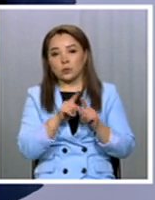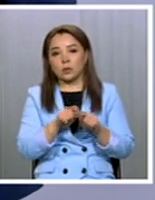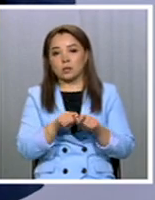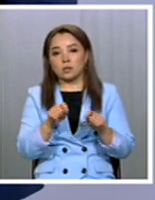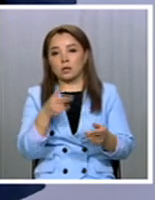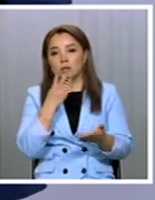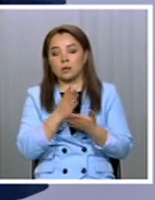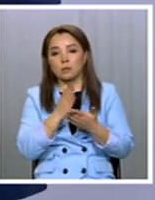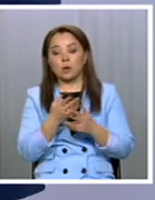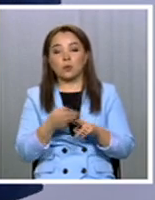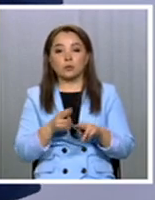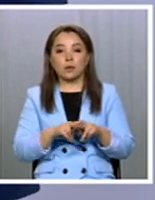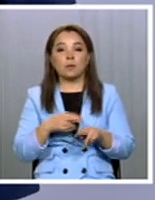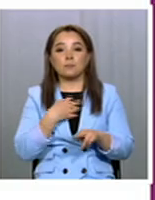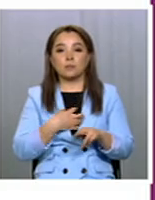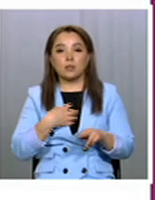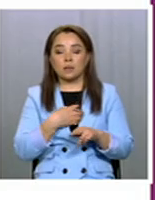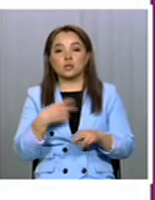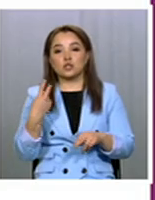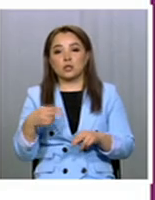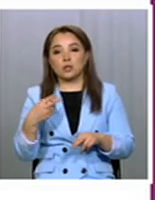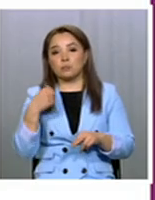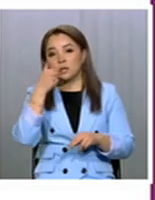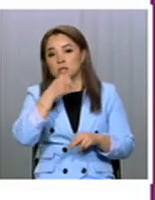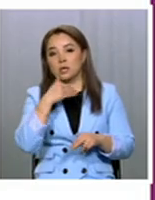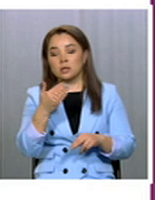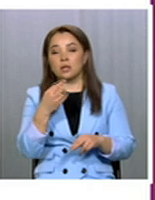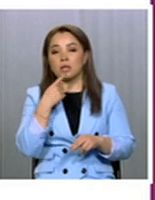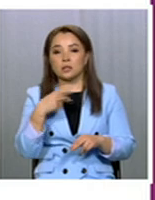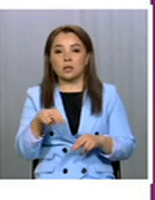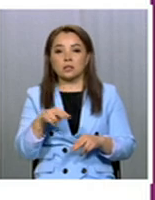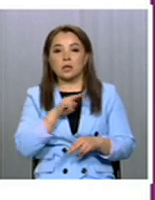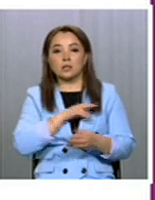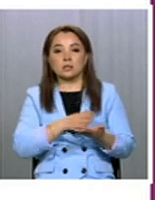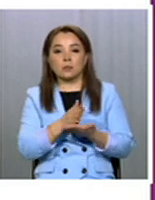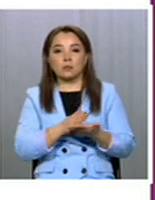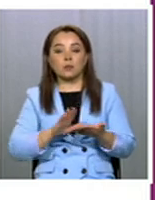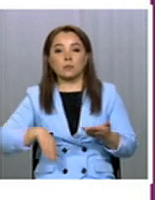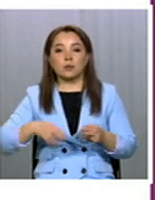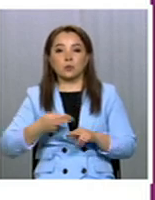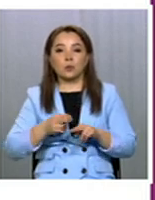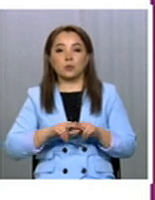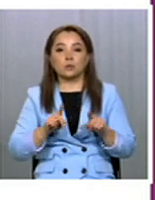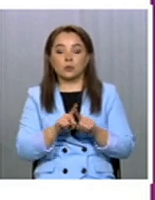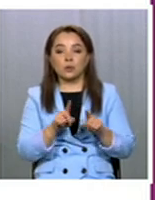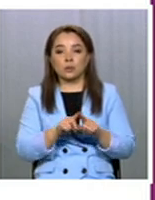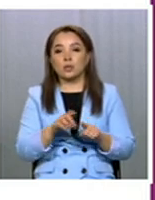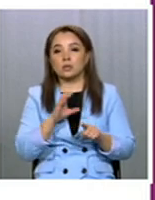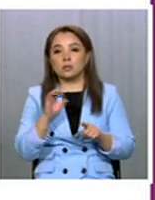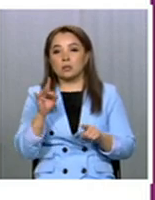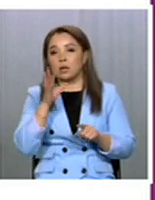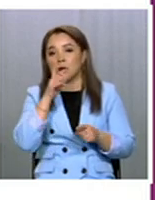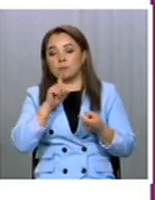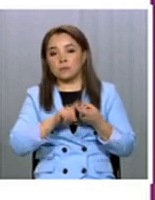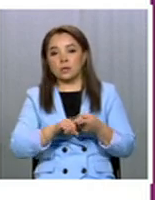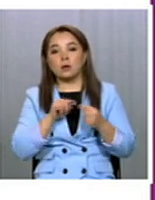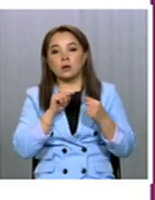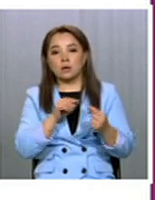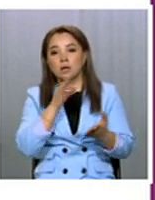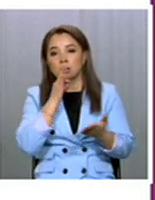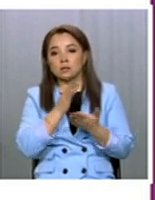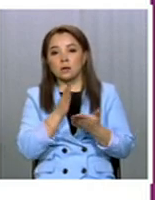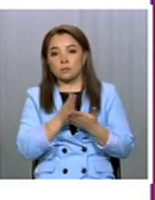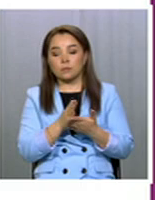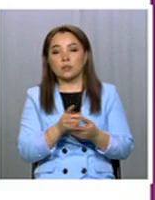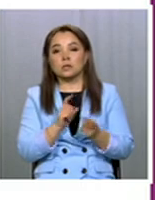Соның негізінде 20-шы жылдардағы әдеби қызметі кейін оларды кеңес үкіметіне қарсы